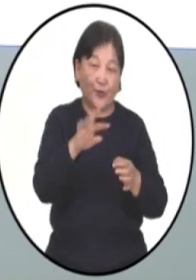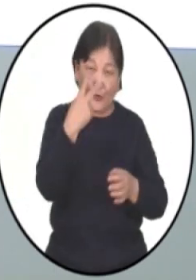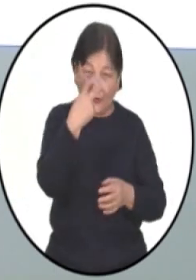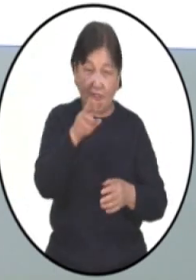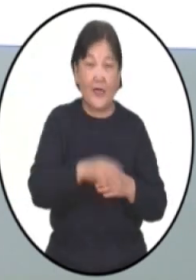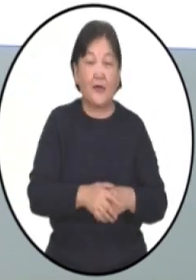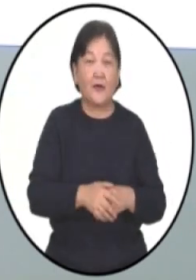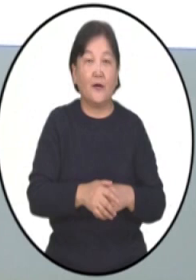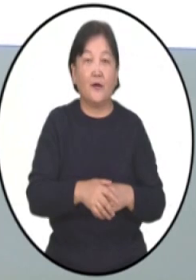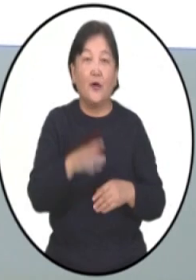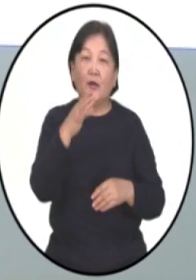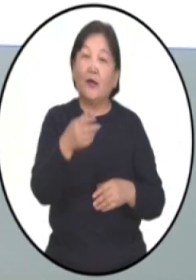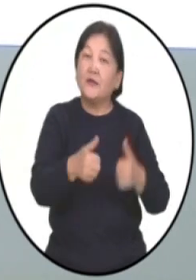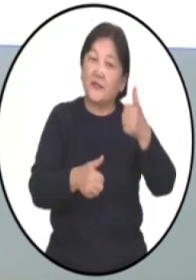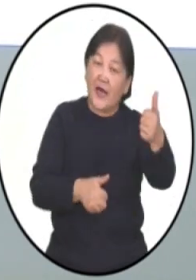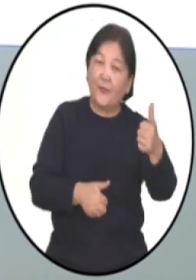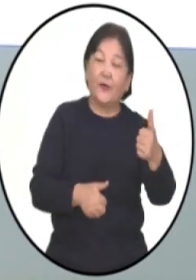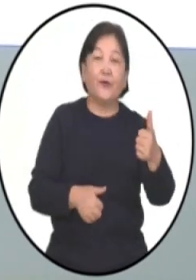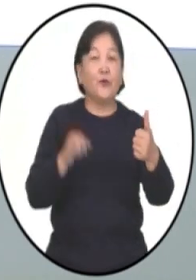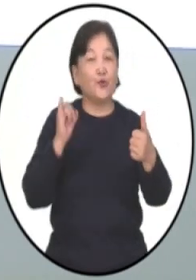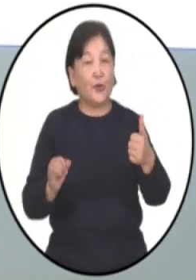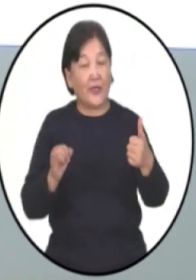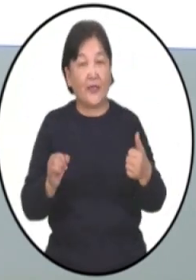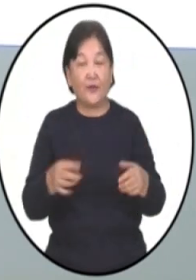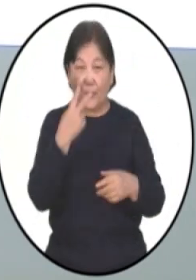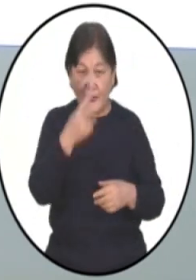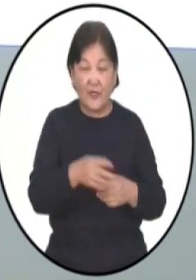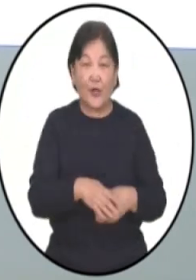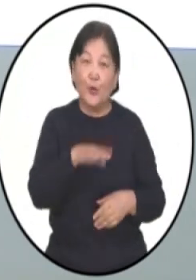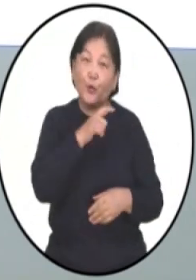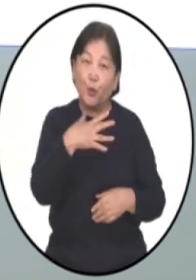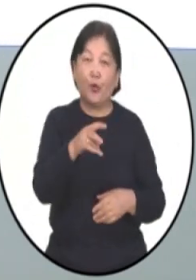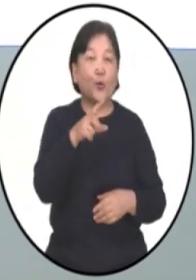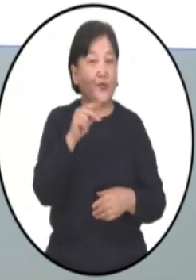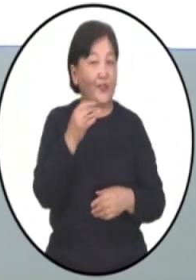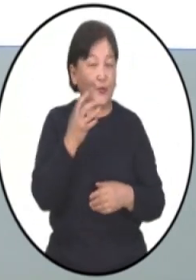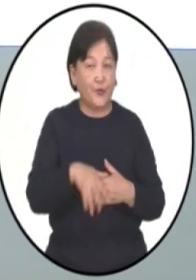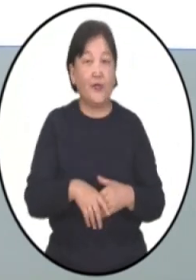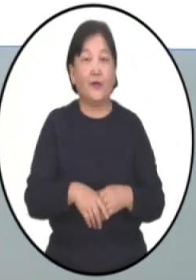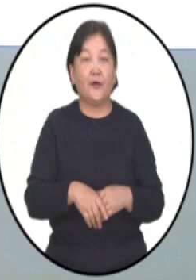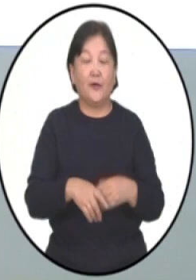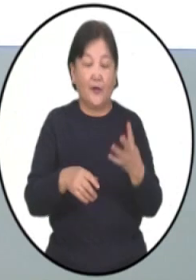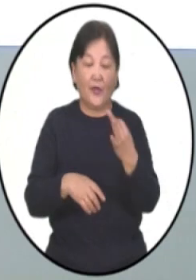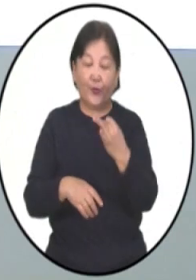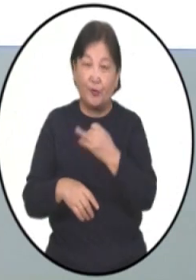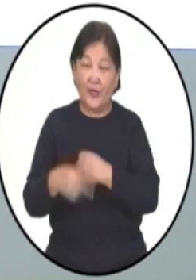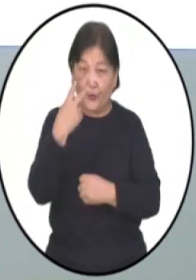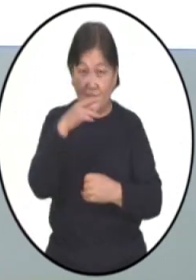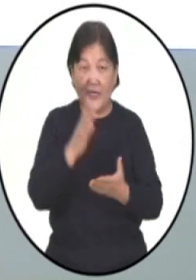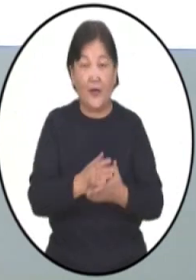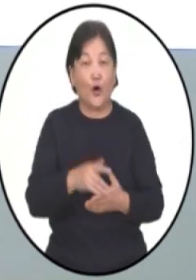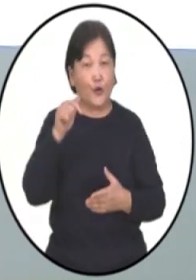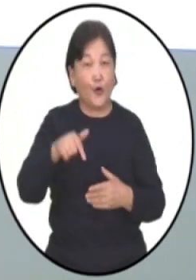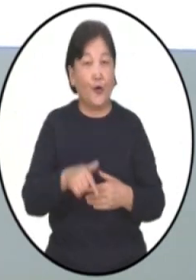зүйлүүд, давуу тал болон сул тал, байгалийн хүчин зүйлүүд, за түүхэн хүчин зүйл эдгээрийг авч үзлээ. Тэгэхээр цөмөрөө